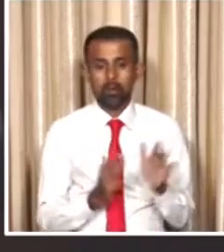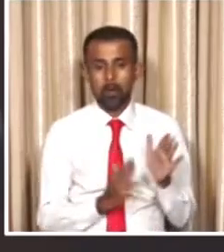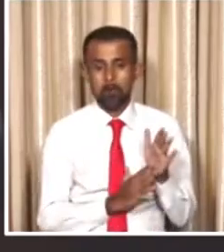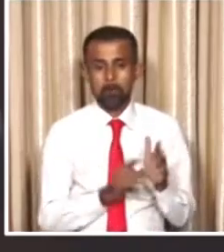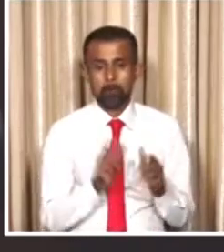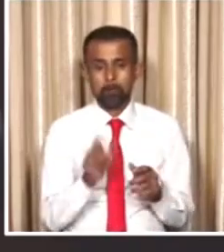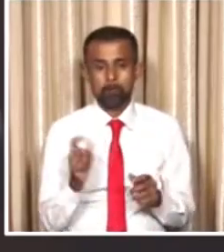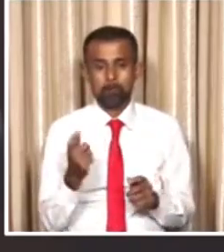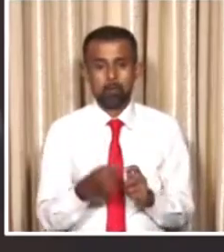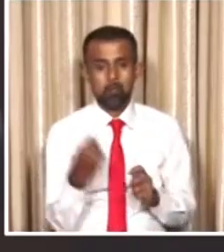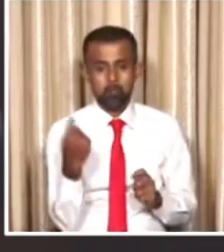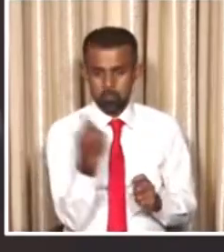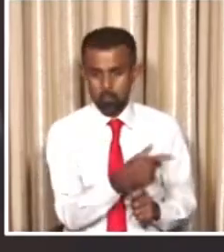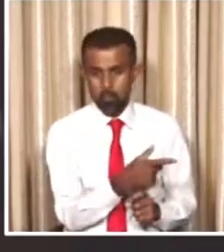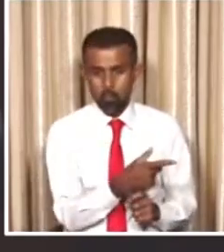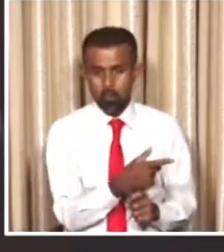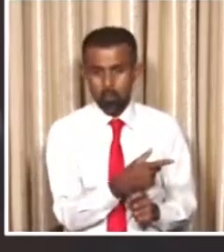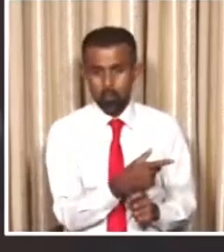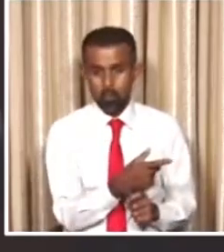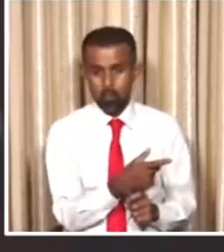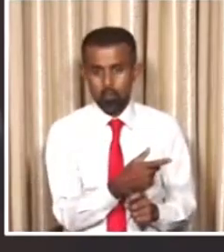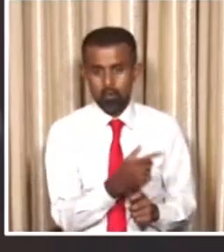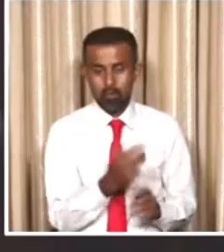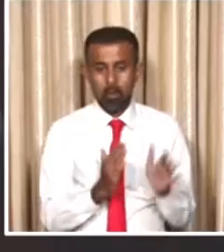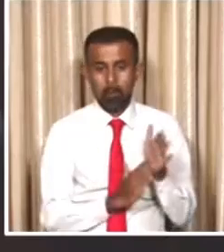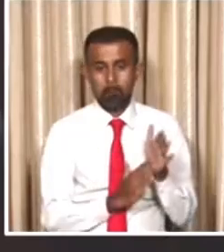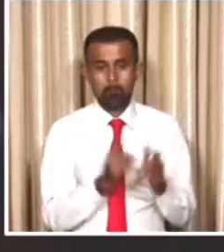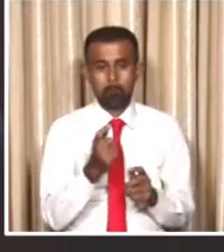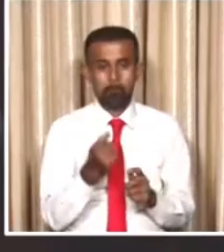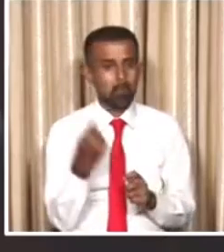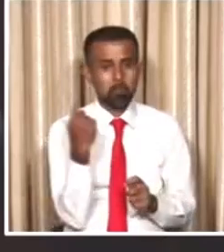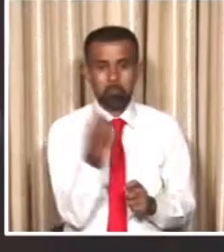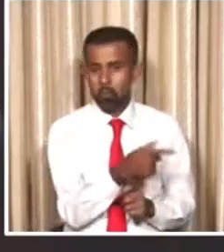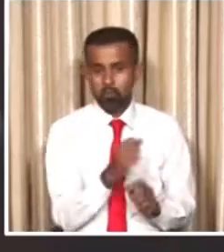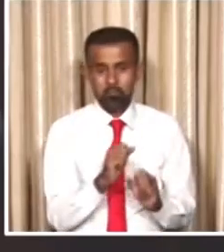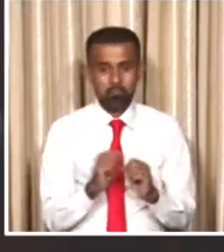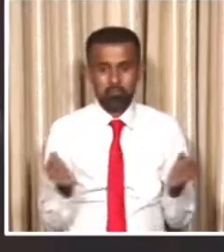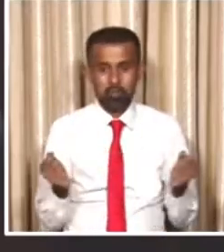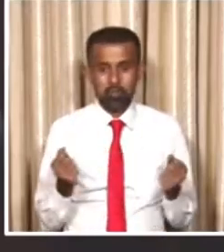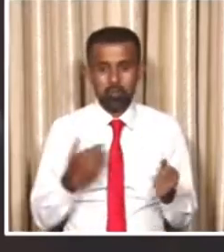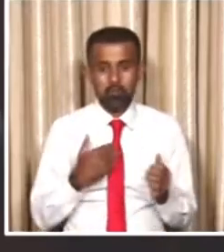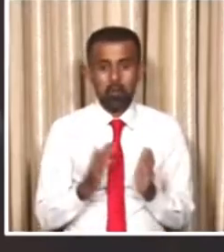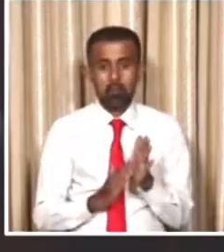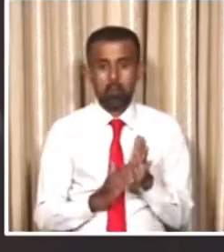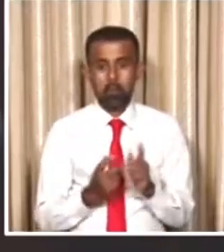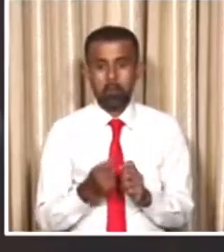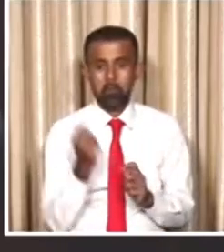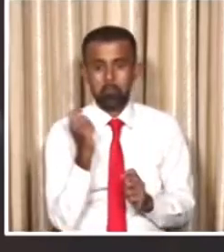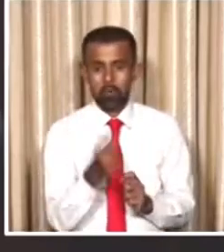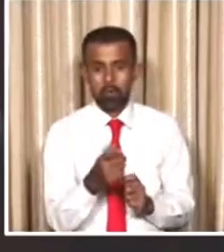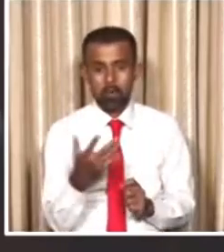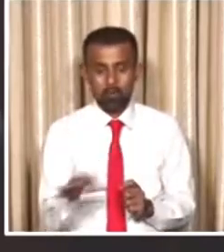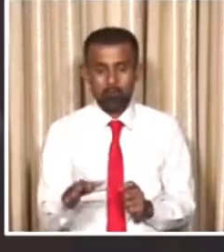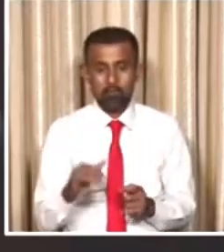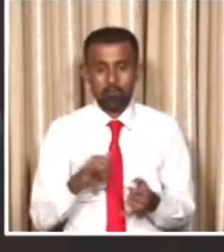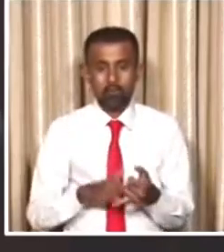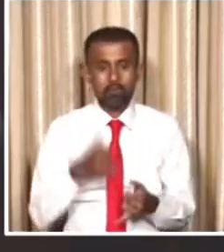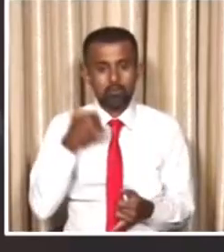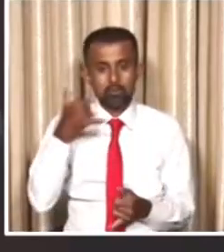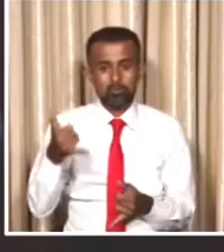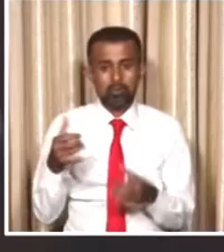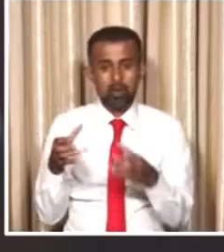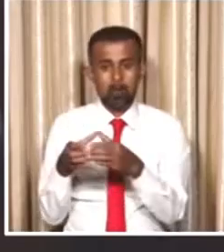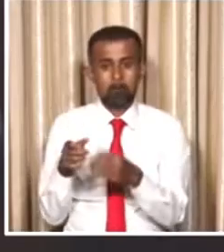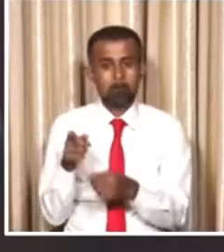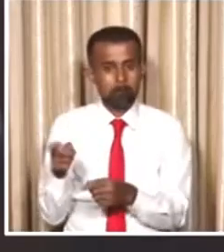ගාස්තු ගෙවන්න ඕනේ. අපි එක්සත් ජාතික පක්ෂයට සමාජීය ගාස්තු ගෙවලා නැහැ. අපි අපේ සමාජීය ගාස්තු ගෙවලා තියෙන්නේ සමග ජන බලවේගයට